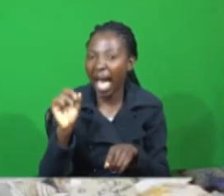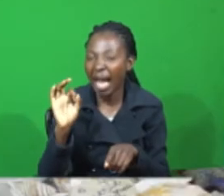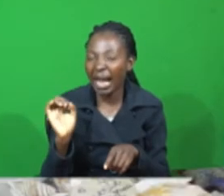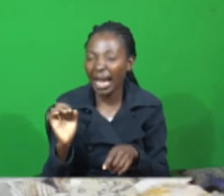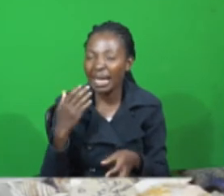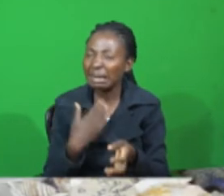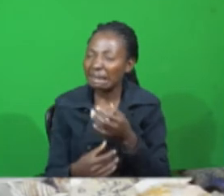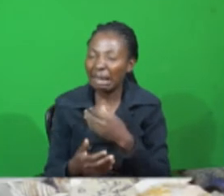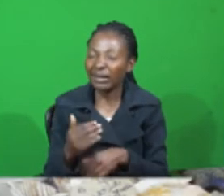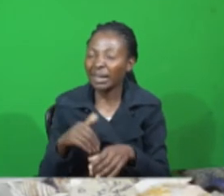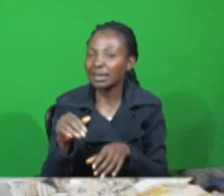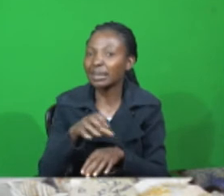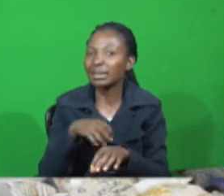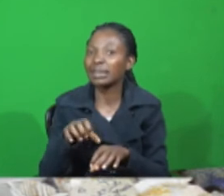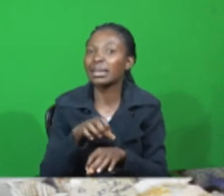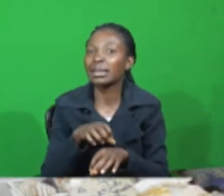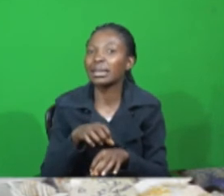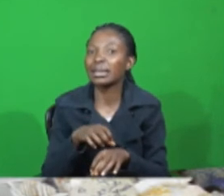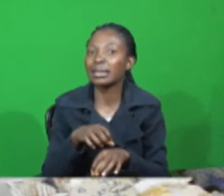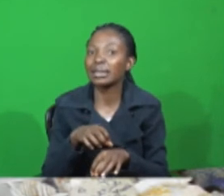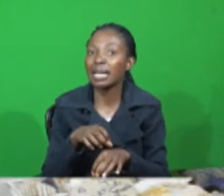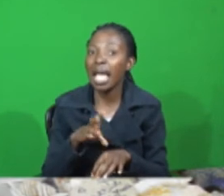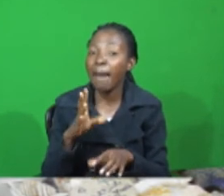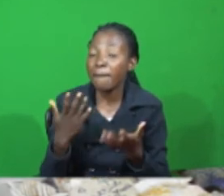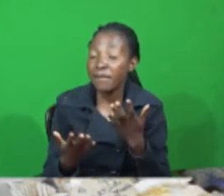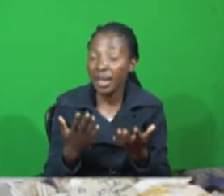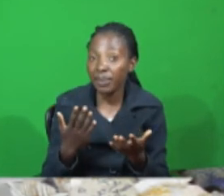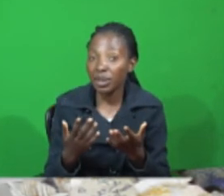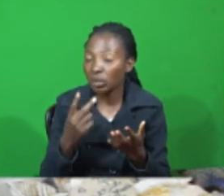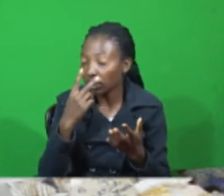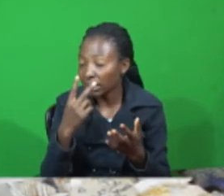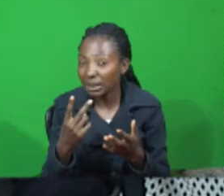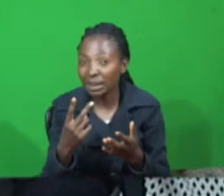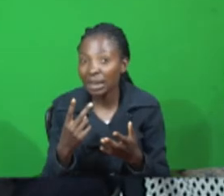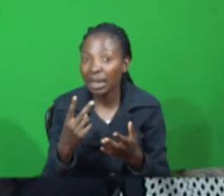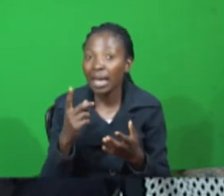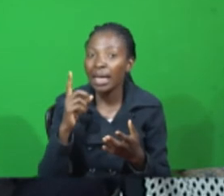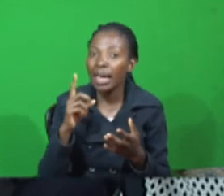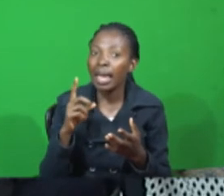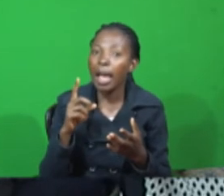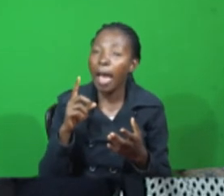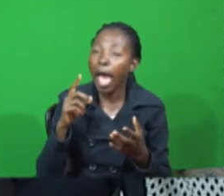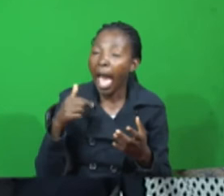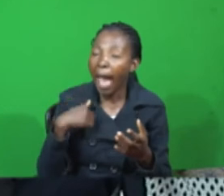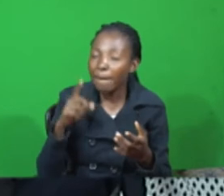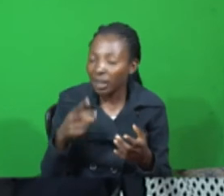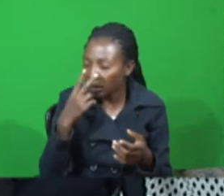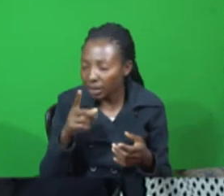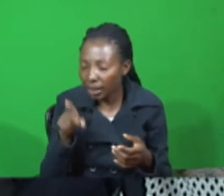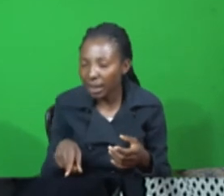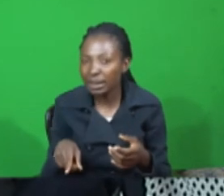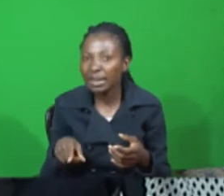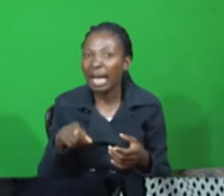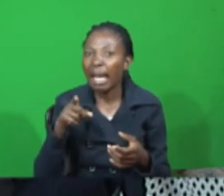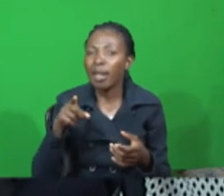hakuna kwekuenda muri kurero kuti zvinogona kutosvika pa stage kuti ndione kuti mai ava nemwana wangu vane pekugare exactly because